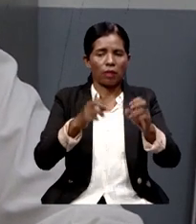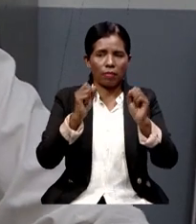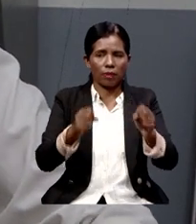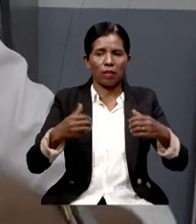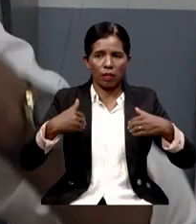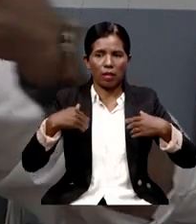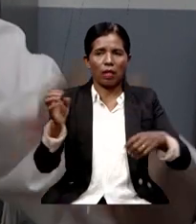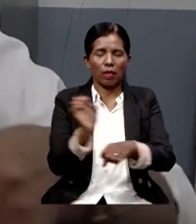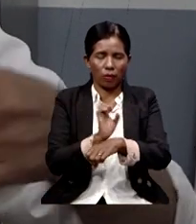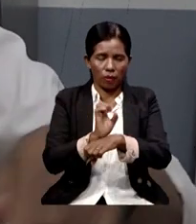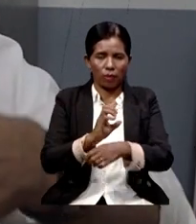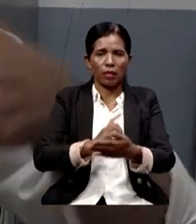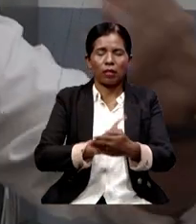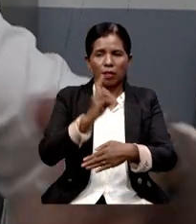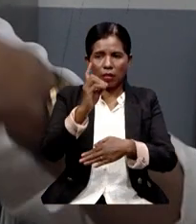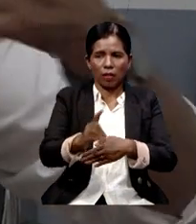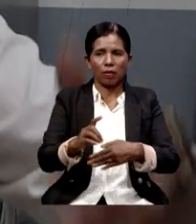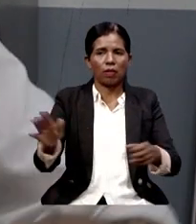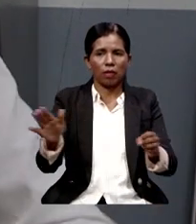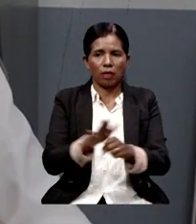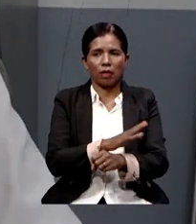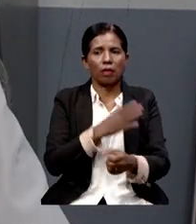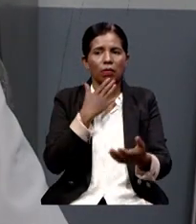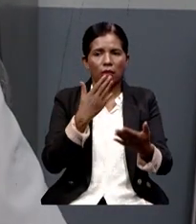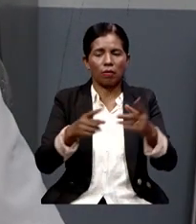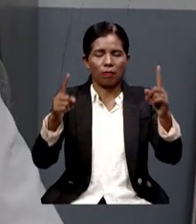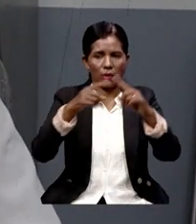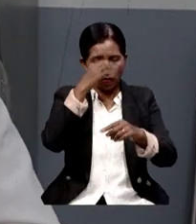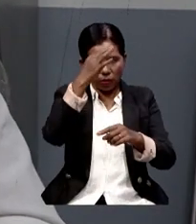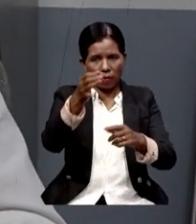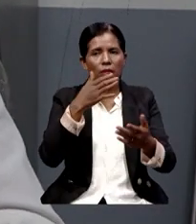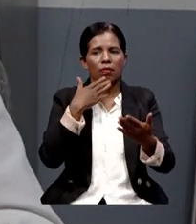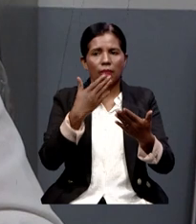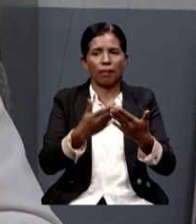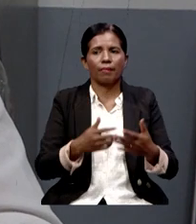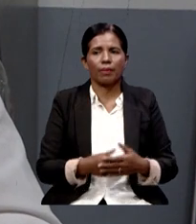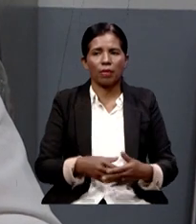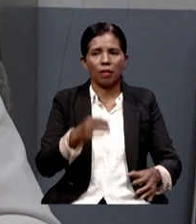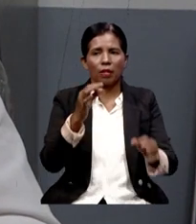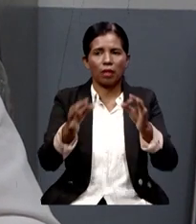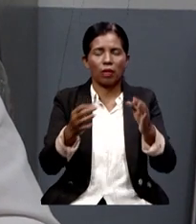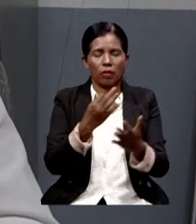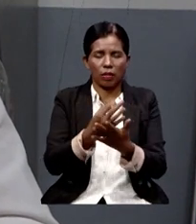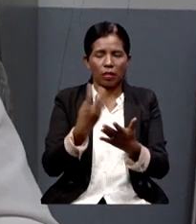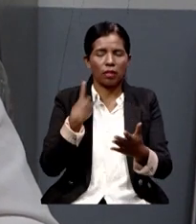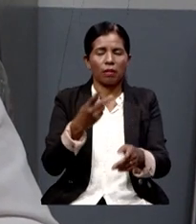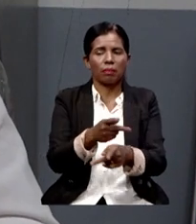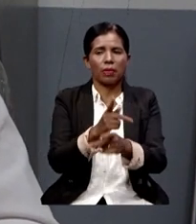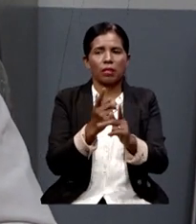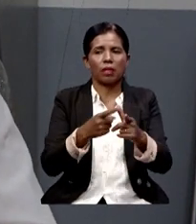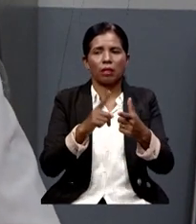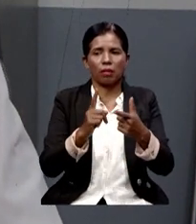hamosu ekonomia dese sustate tanibel nebe ke ba oine dia kliutan. Se enquanto osane ita DB depois